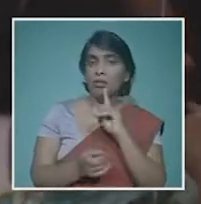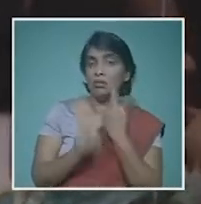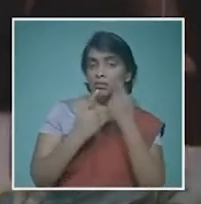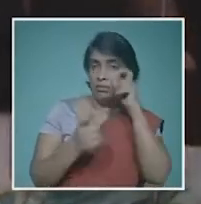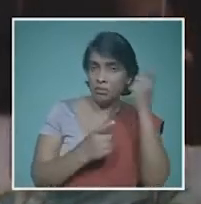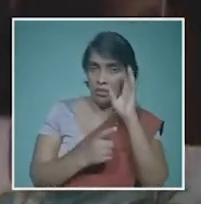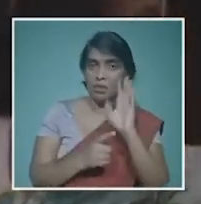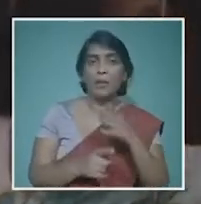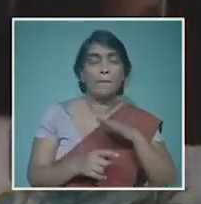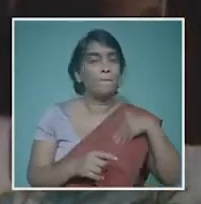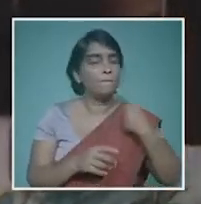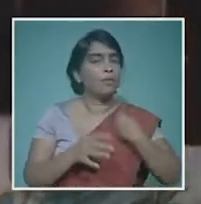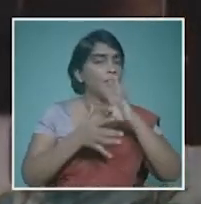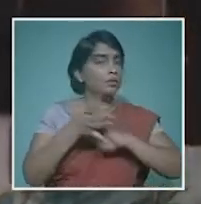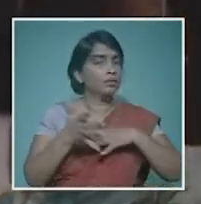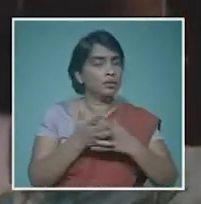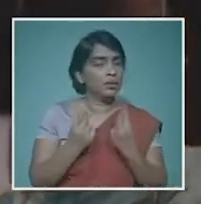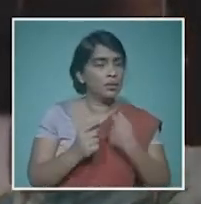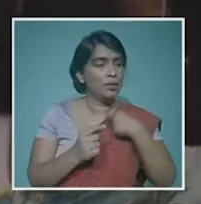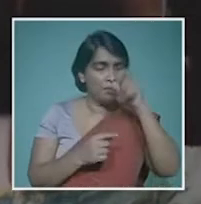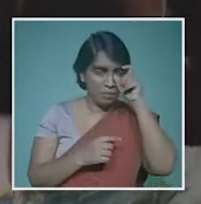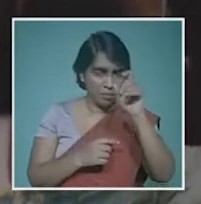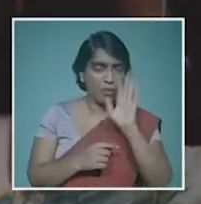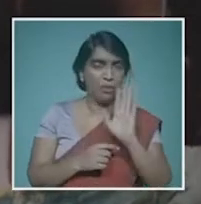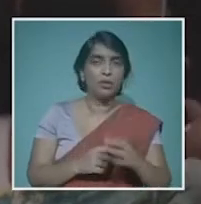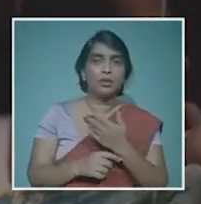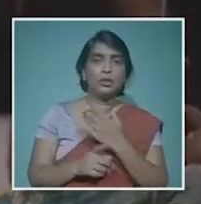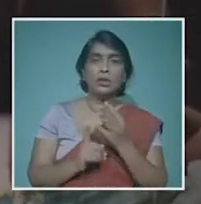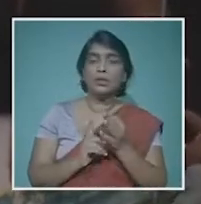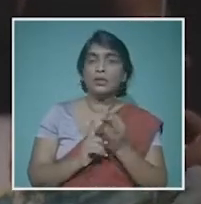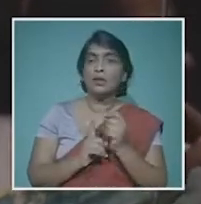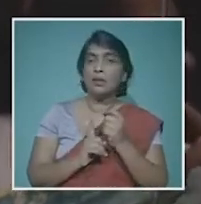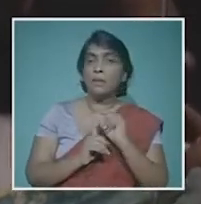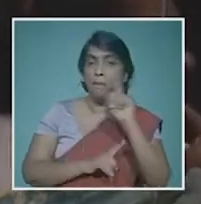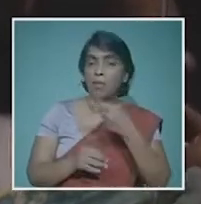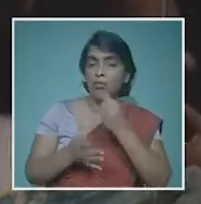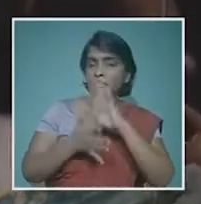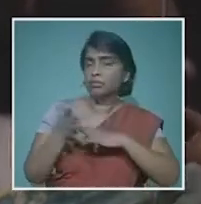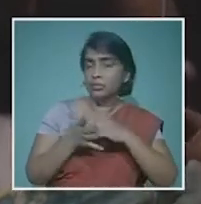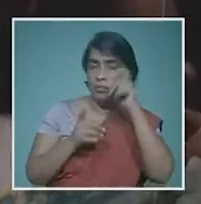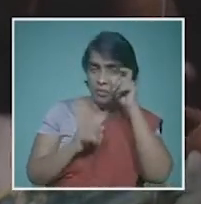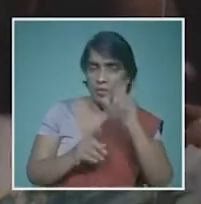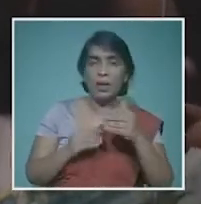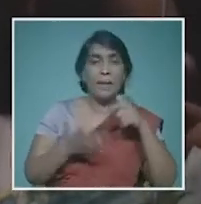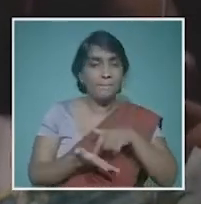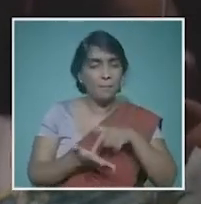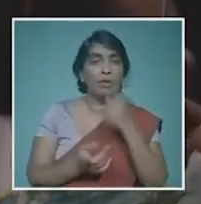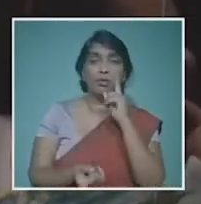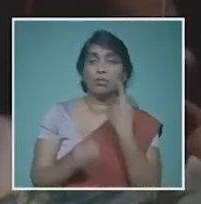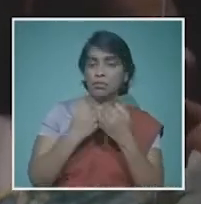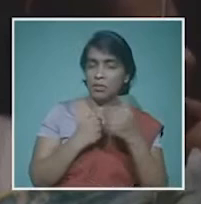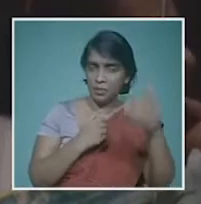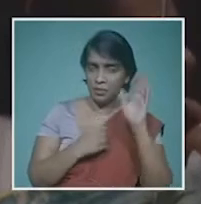කියලා. මූලික ඇස්තමේන්තු ටික වහාම බලන්න ඕනේ කියලා. විධායකයේ අයවැය වහාම සොයන්න ඕනේ කියලා. මධ්‍යකාලීන විශ්ලේෂණයක් කළ